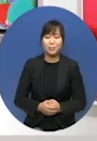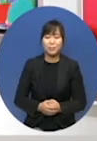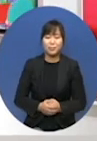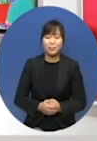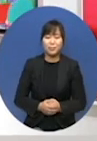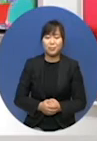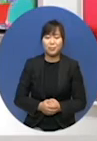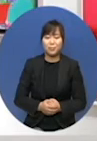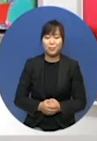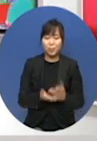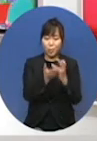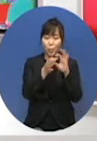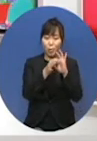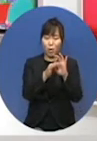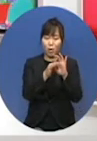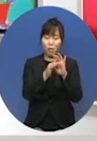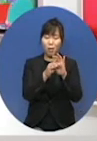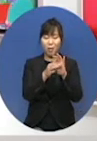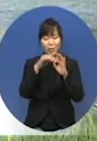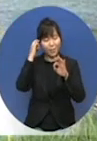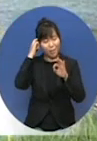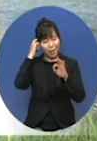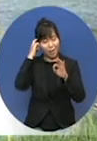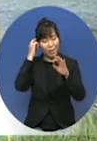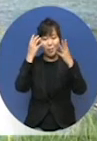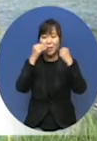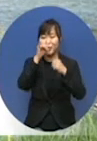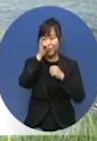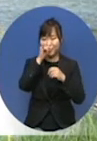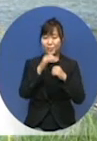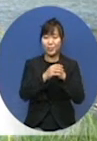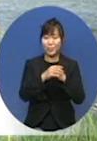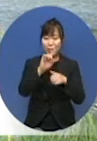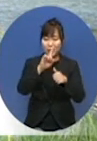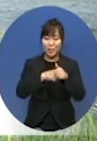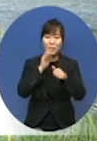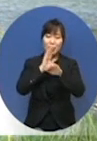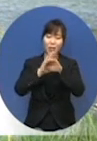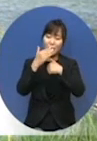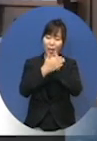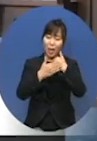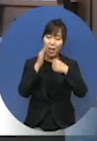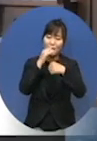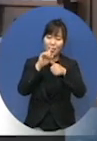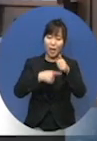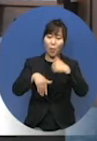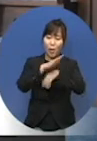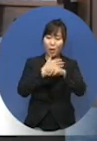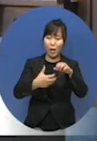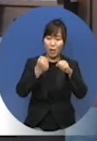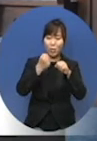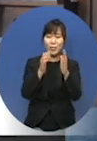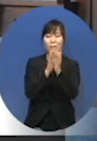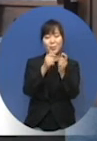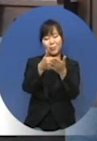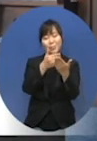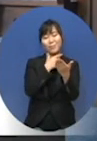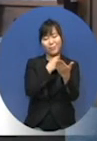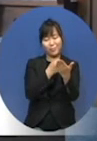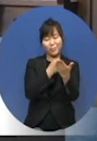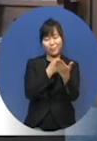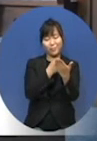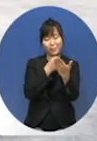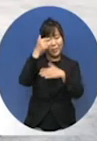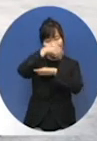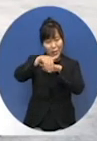됐습니다. 우리 섬에 대한 환상을 많이 갖고 있잖아요. 그래서 천혜의 자연 환경을 가지고 작가들하고 작업을 한번 해보고 싶다. 그렇게